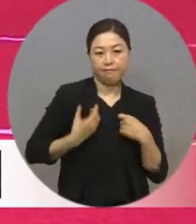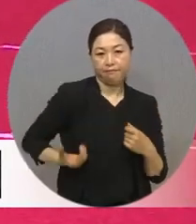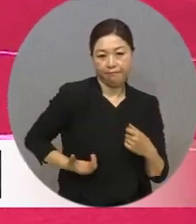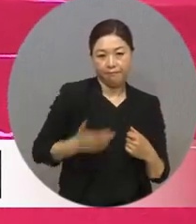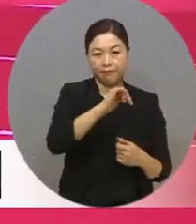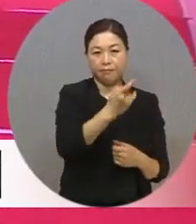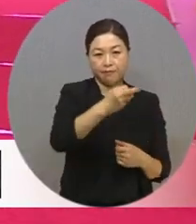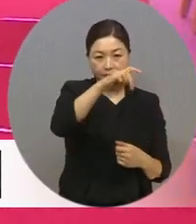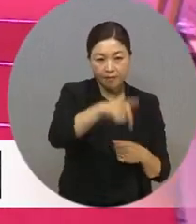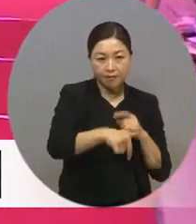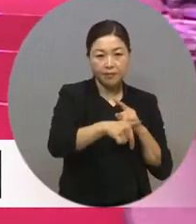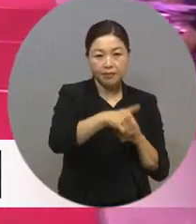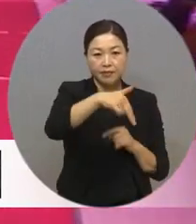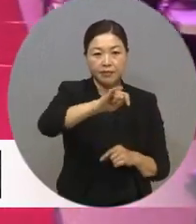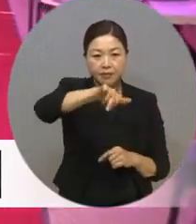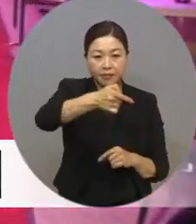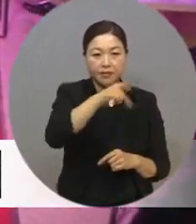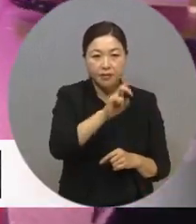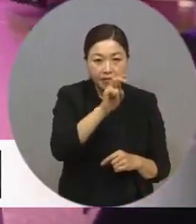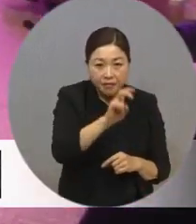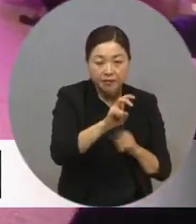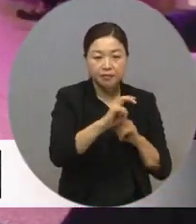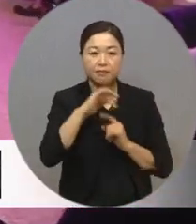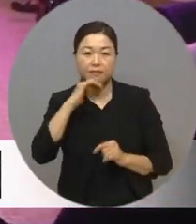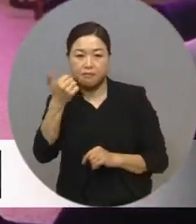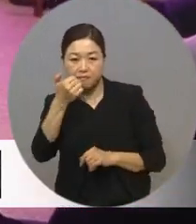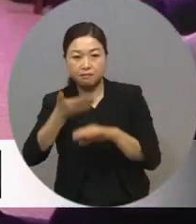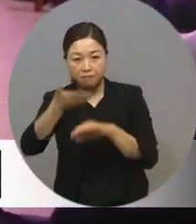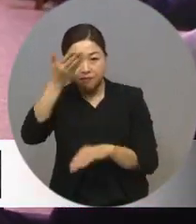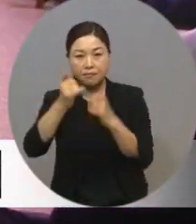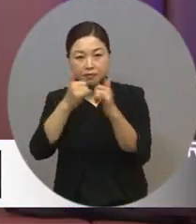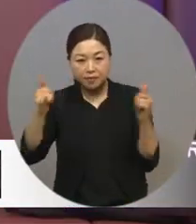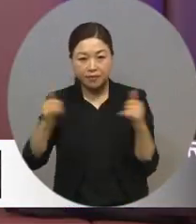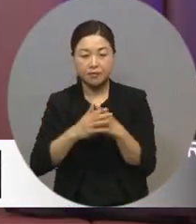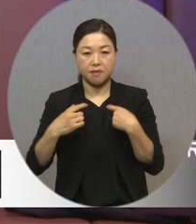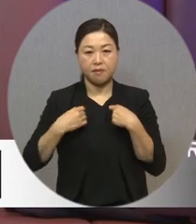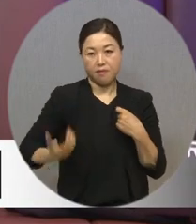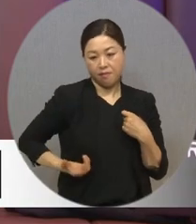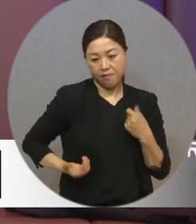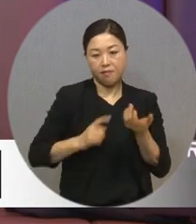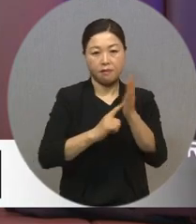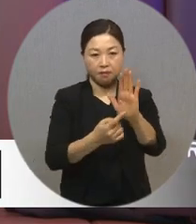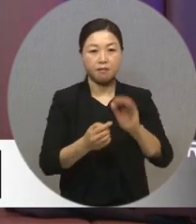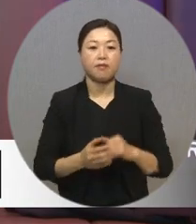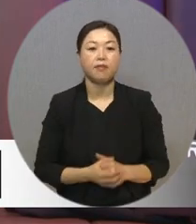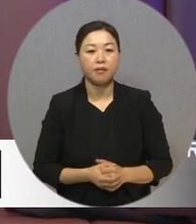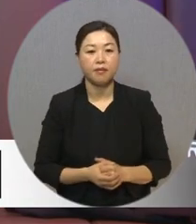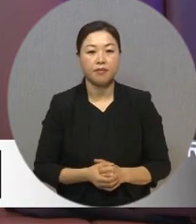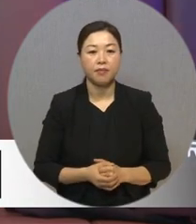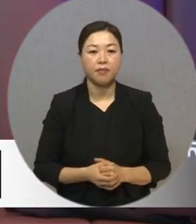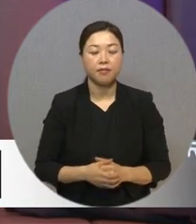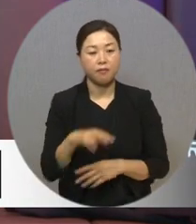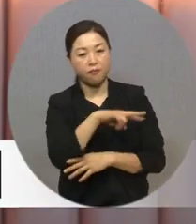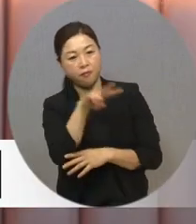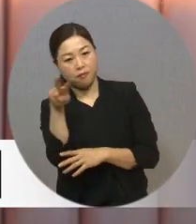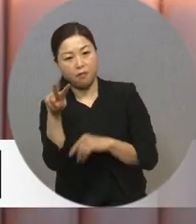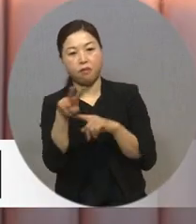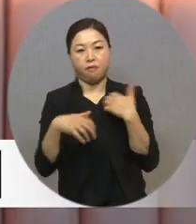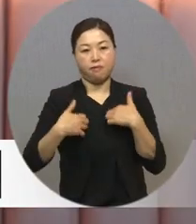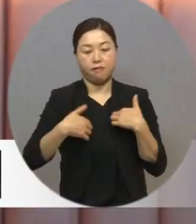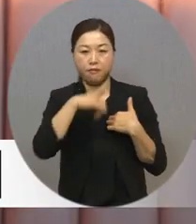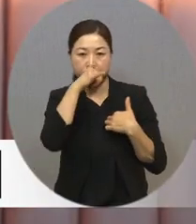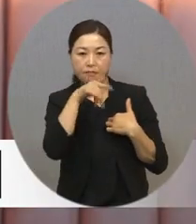음악과 함께 맞춰 시니어 모델들이 의상을 선보입니다. 보는 이들로 하여금 즐거움을